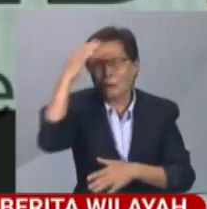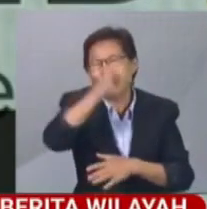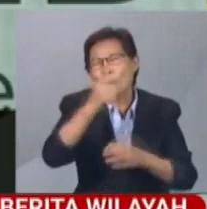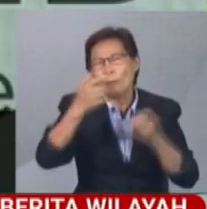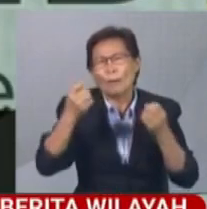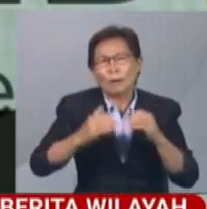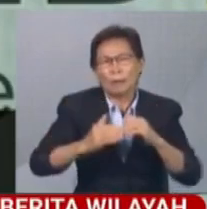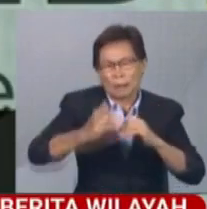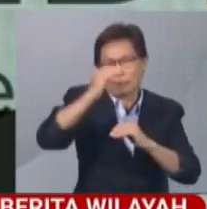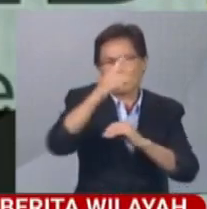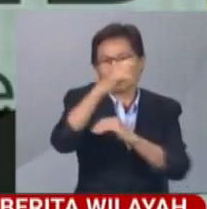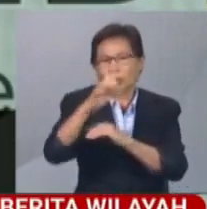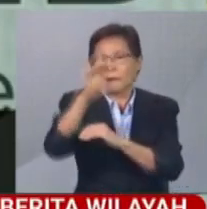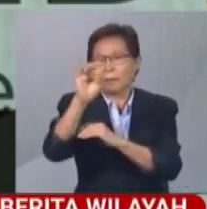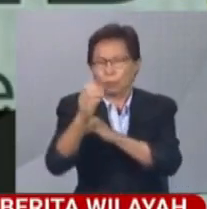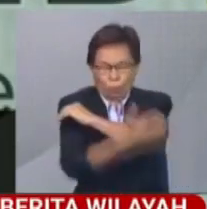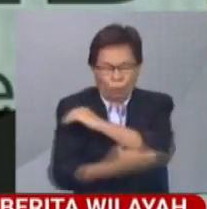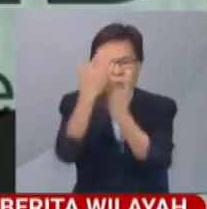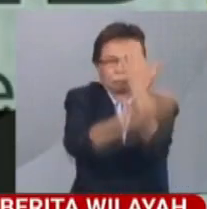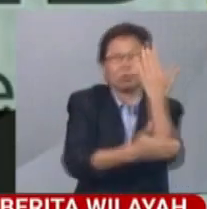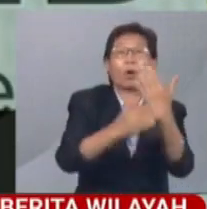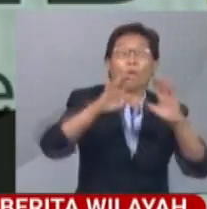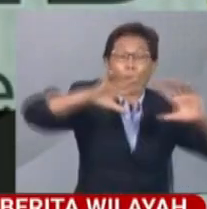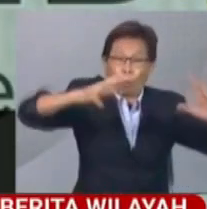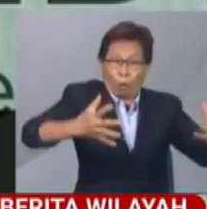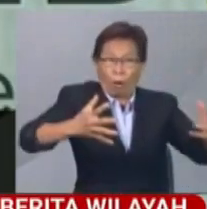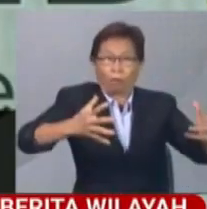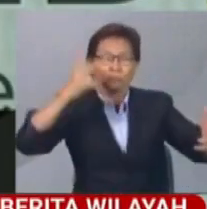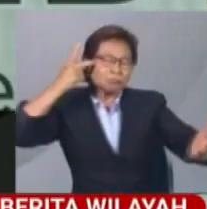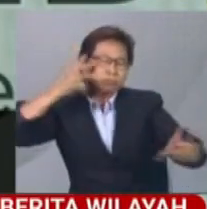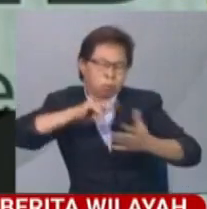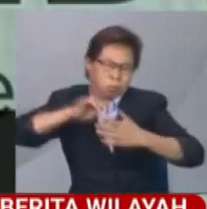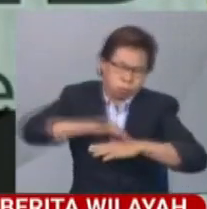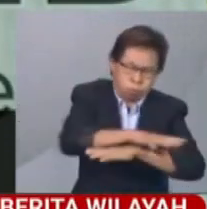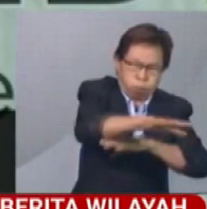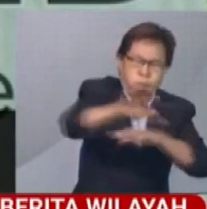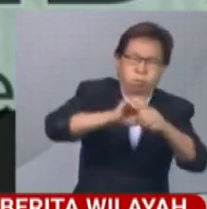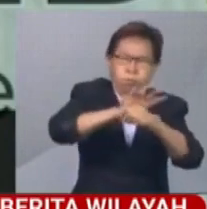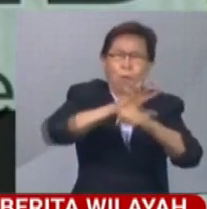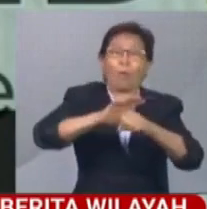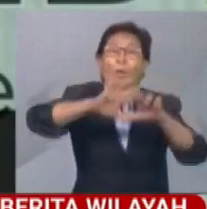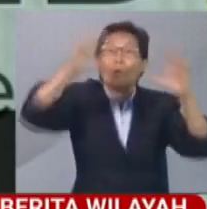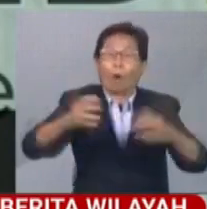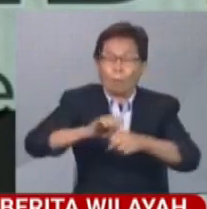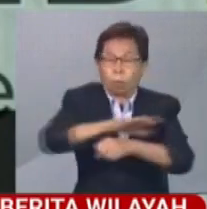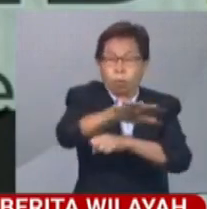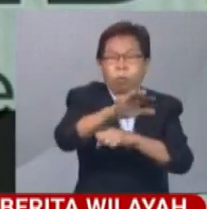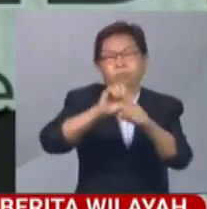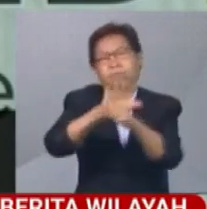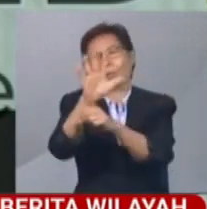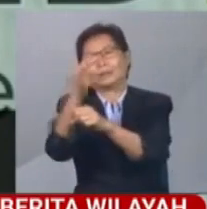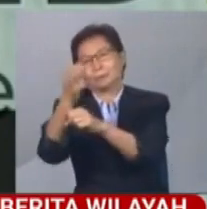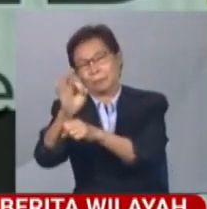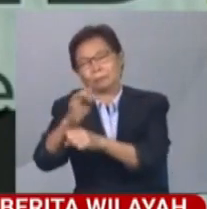daripada 180 negara di seluruh dunia telah terkesan akibat pandemik COVID-19.